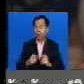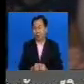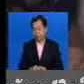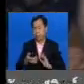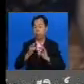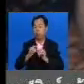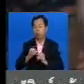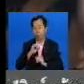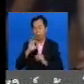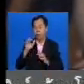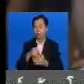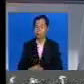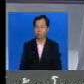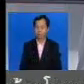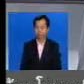www.rednews.com ค่ะ